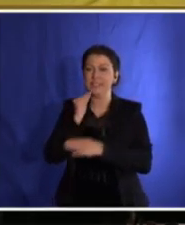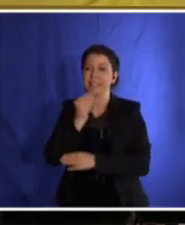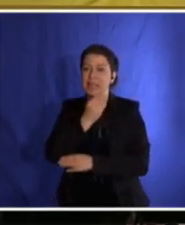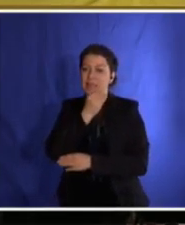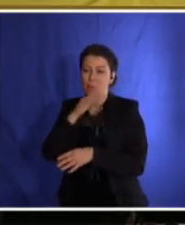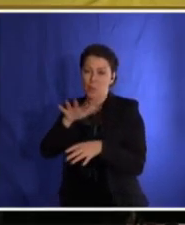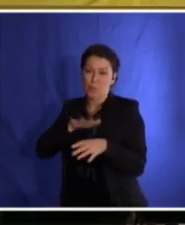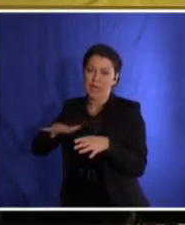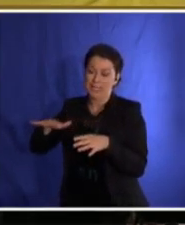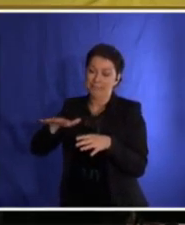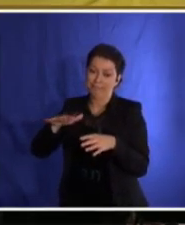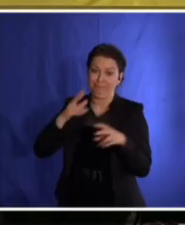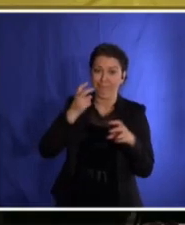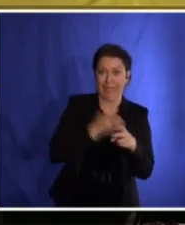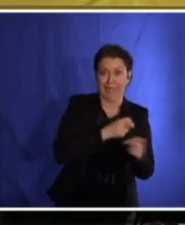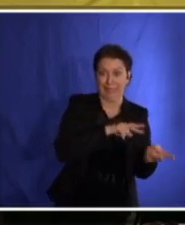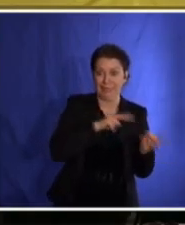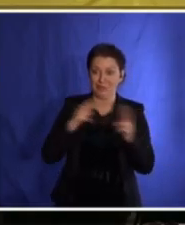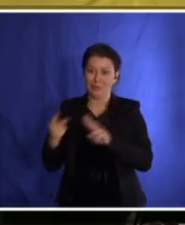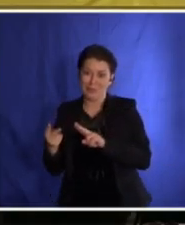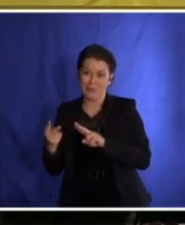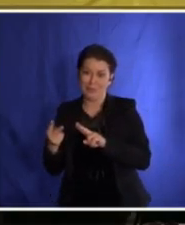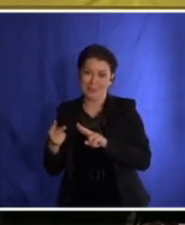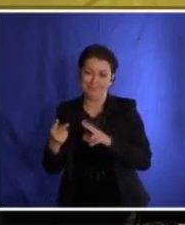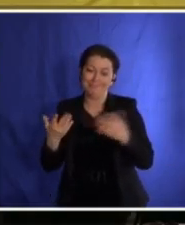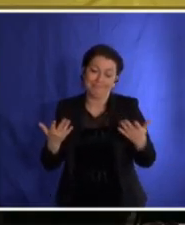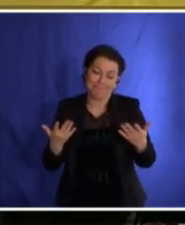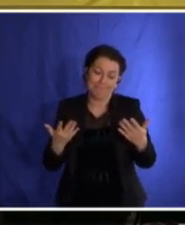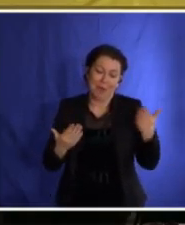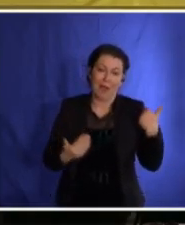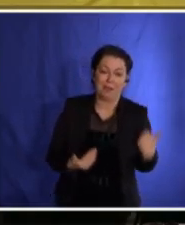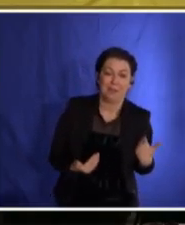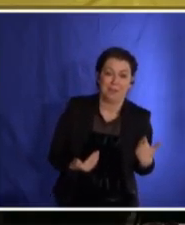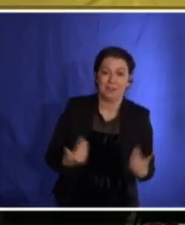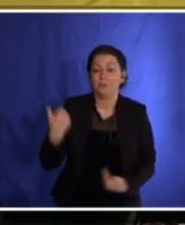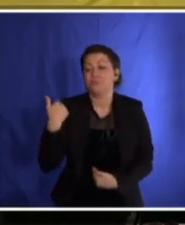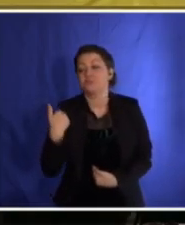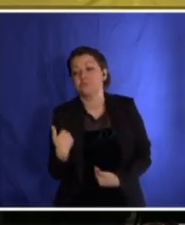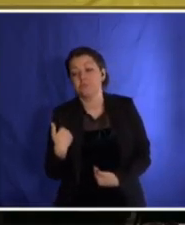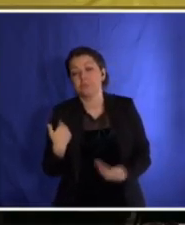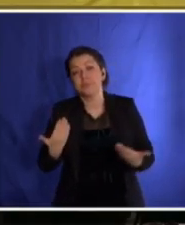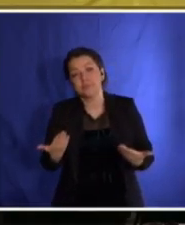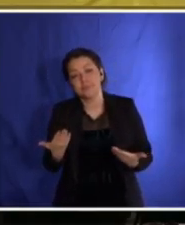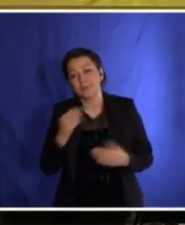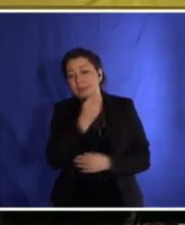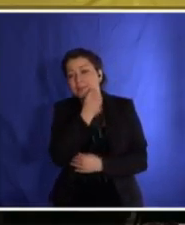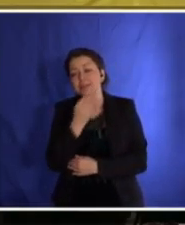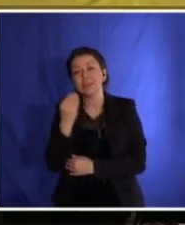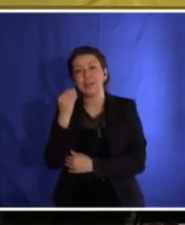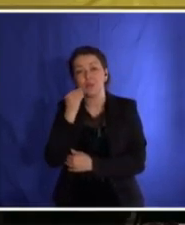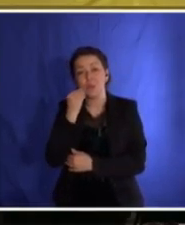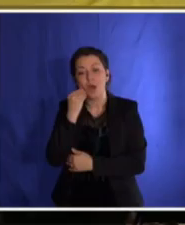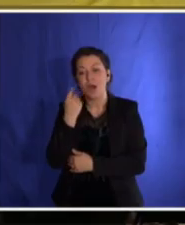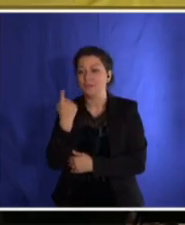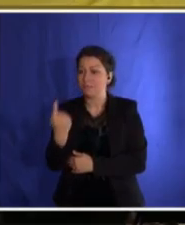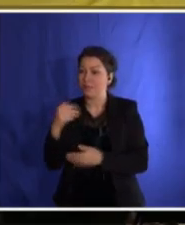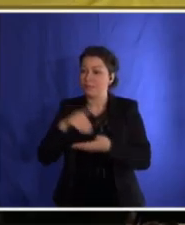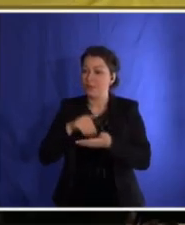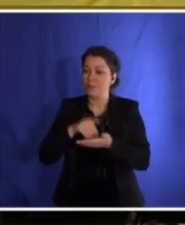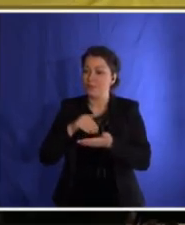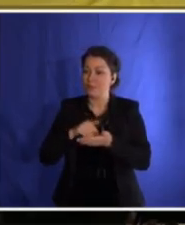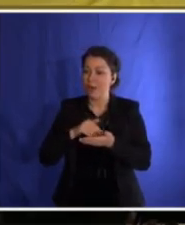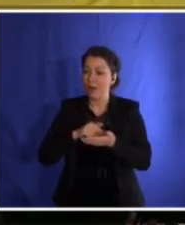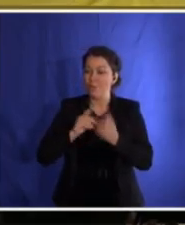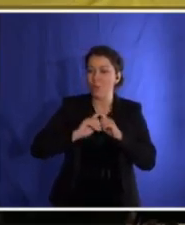Ein harter Sprung auf der einen Seite, auf der anderen Seite sind es die Senioren, die Mobilität brauchen, es sind die